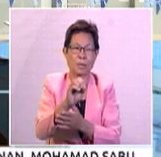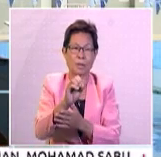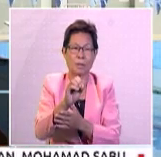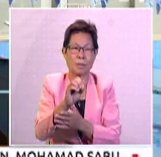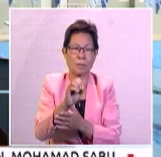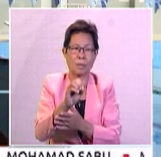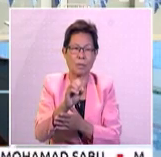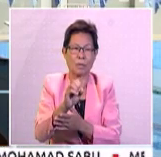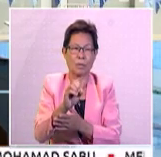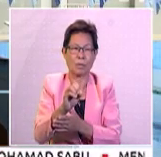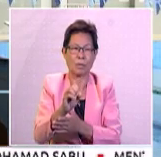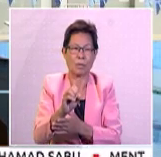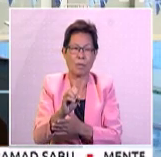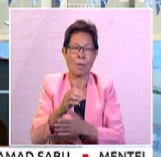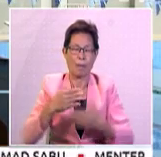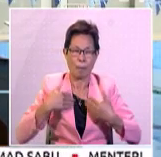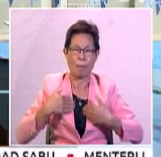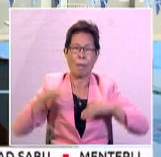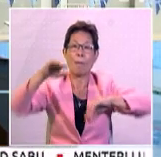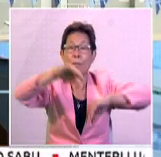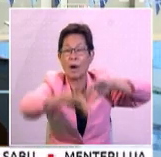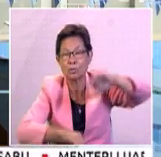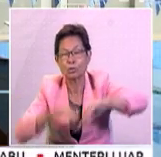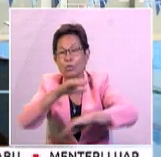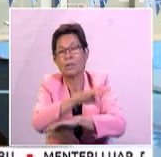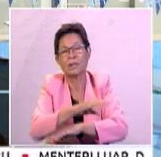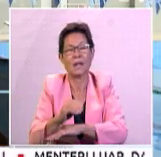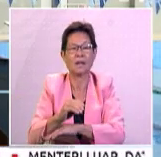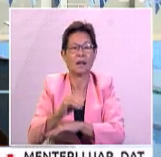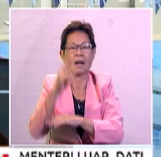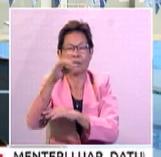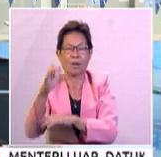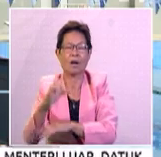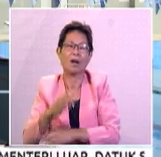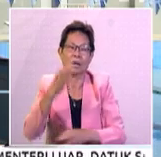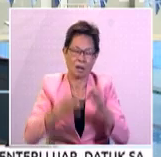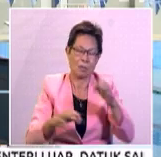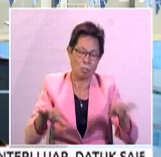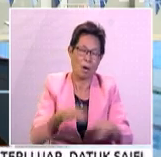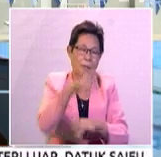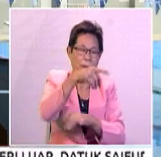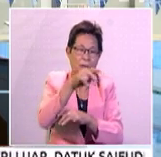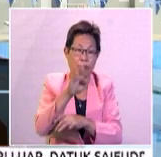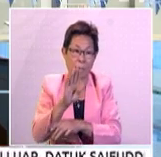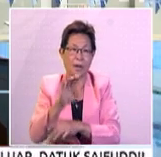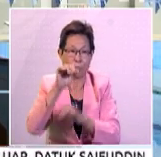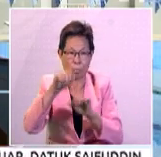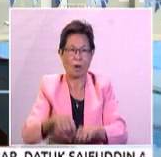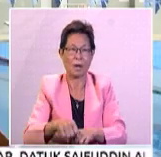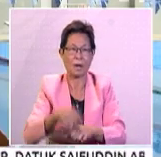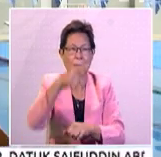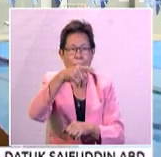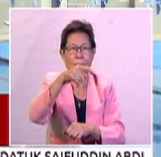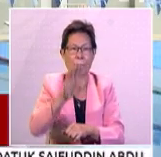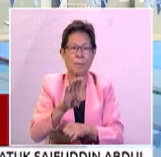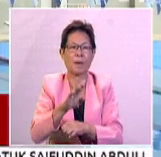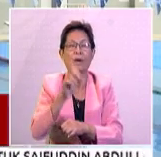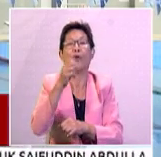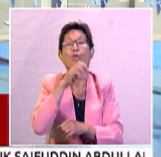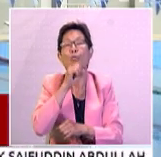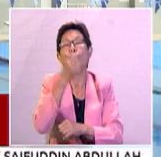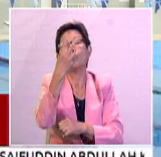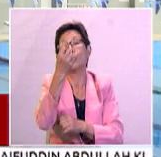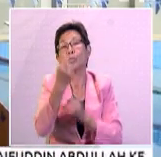the 100 meter breaststroke for her category. If she did the PB, so she can break the record, which is the 12 years old